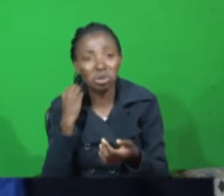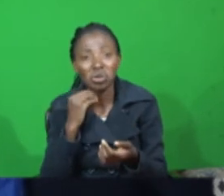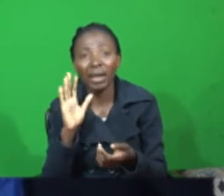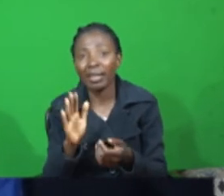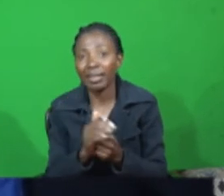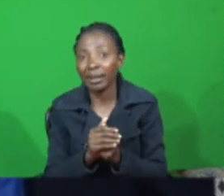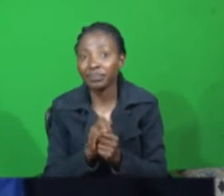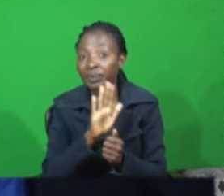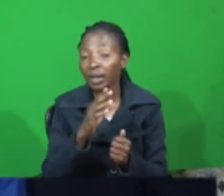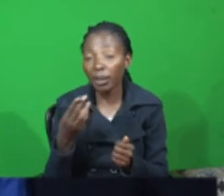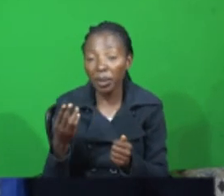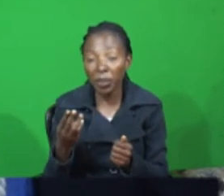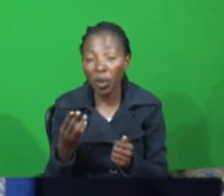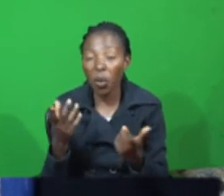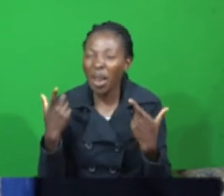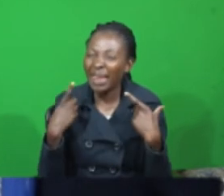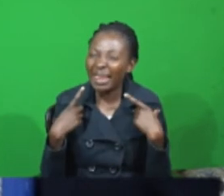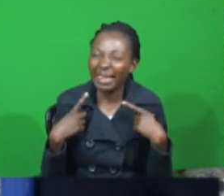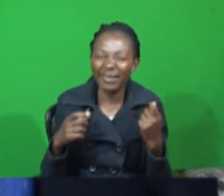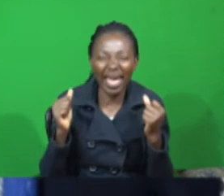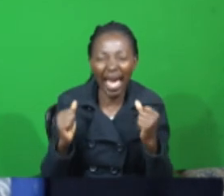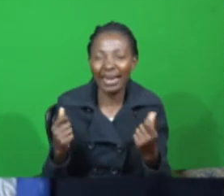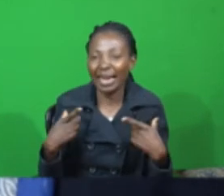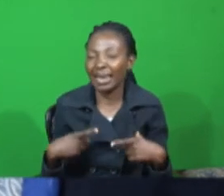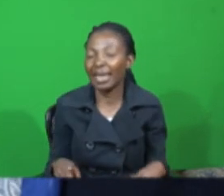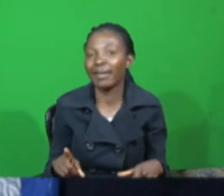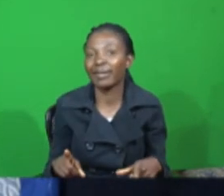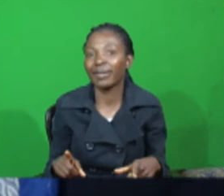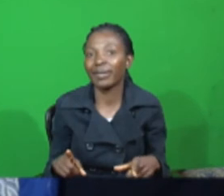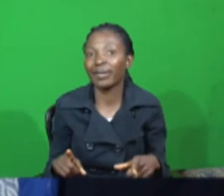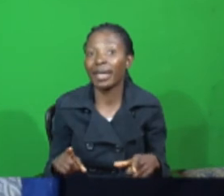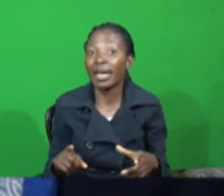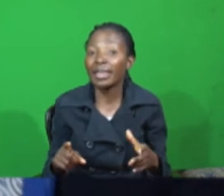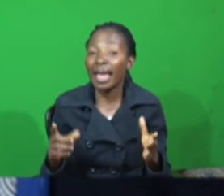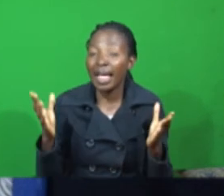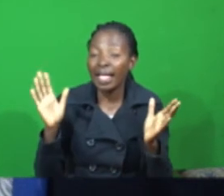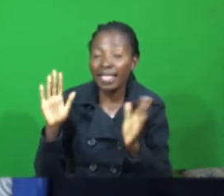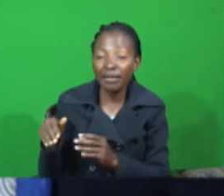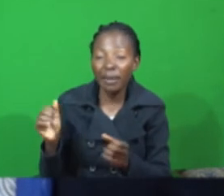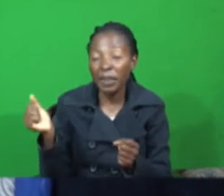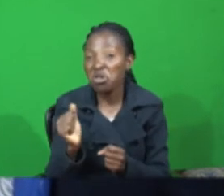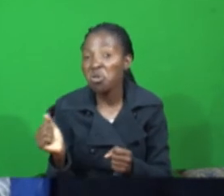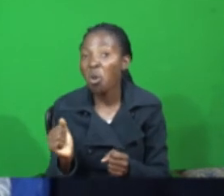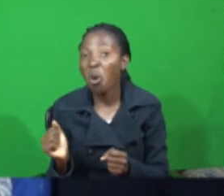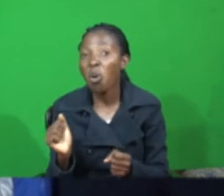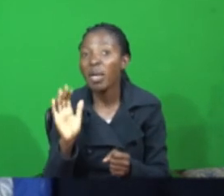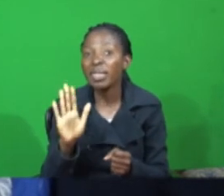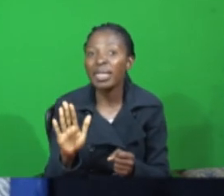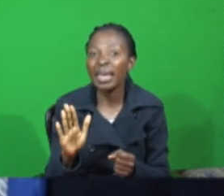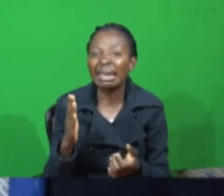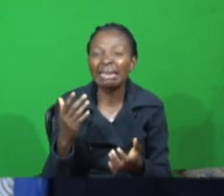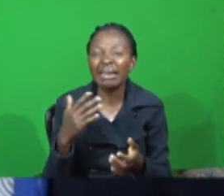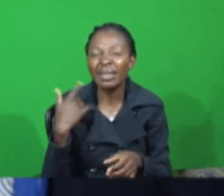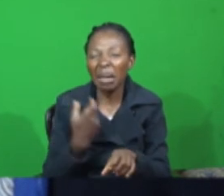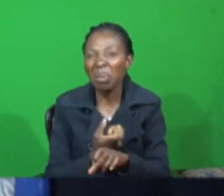Unoziva kuti kune vamwe vana vanonorarama upenyu hunosiririsa betera. Ukuti akanotorwa akanosiyiwa kuna mbuya kumusha uko. Kanobayiwa